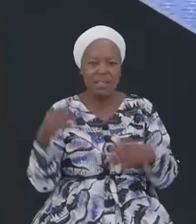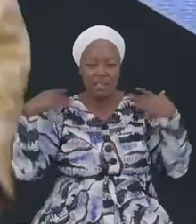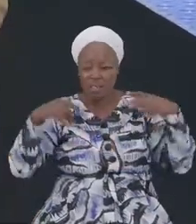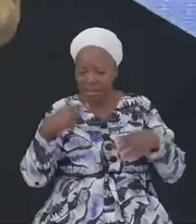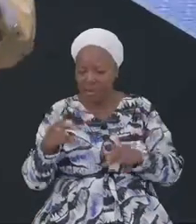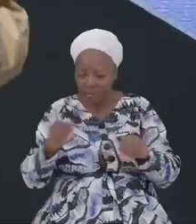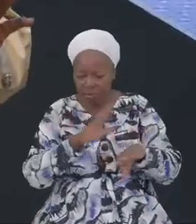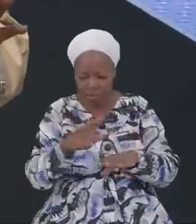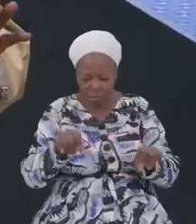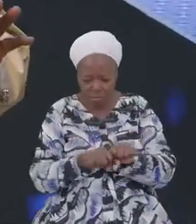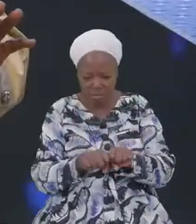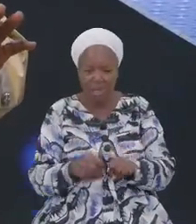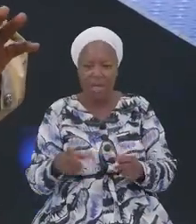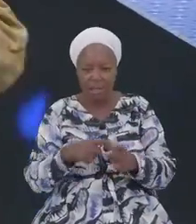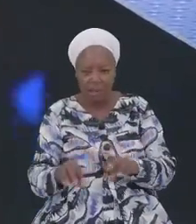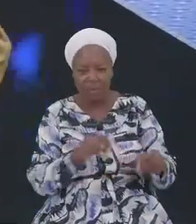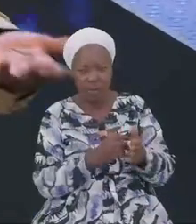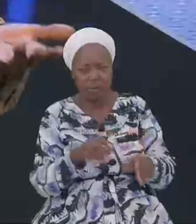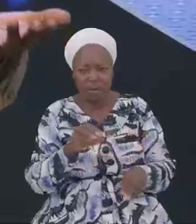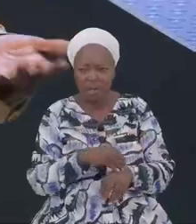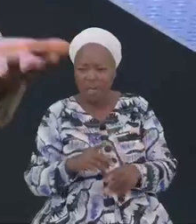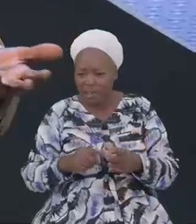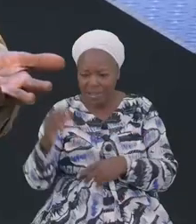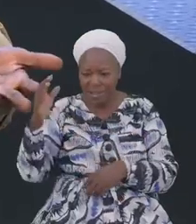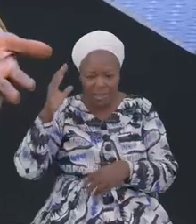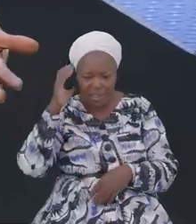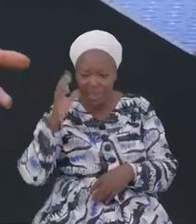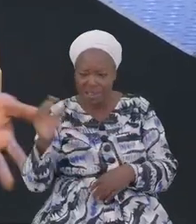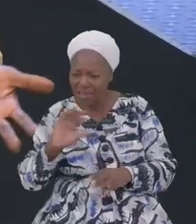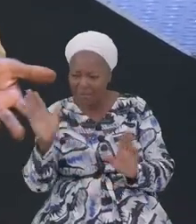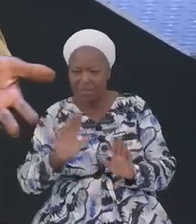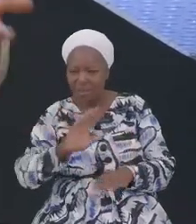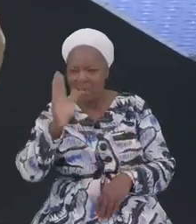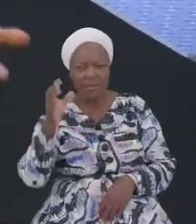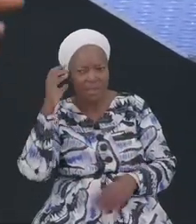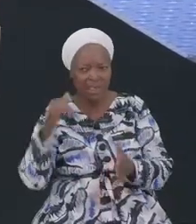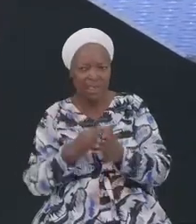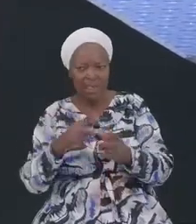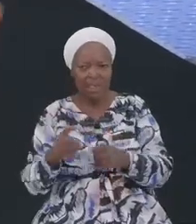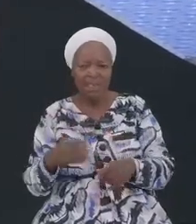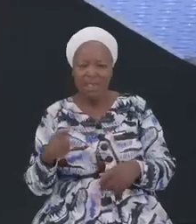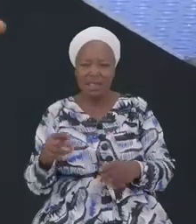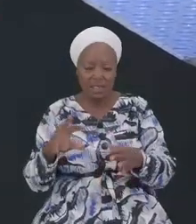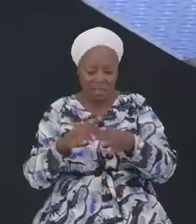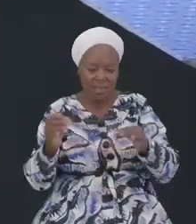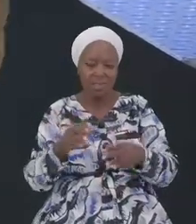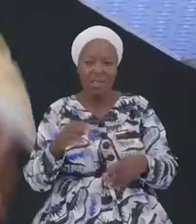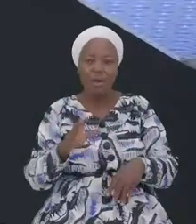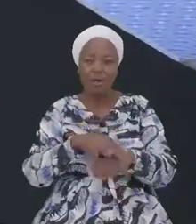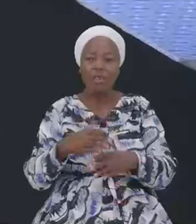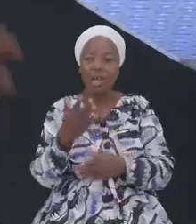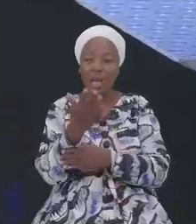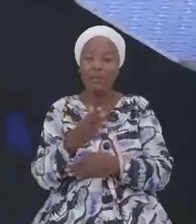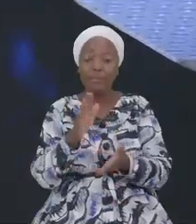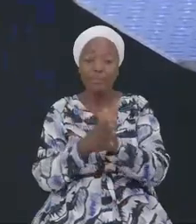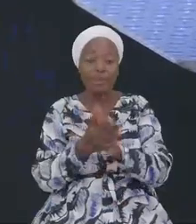mets tes sandales, porte. Et les chaînes dans ses mains étaient lourdes. Les chaînes